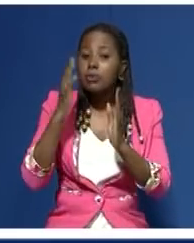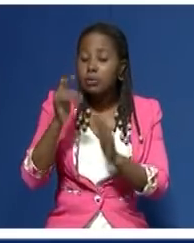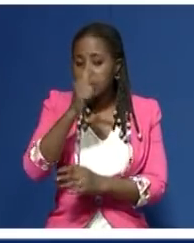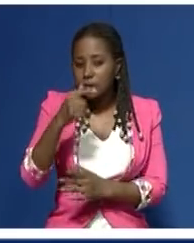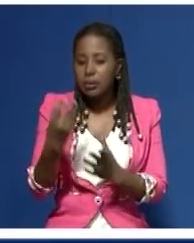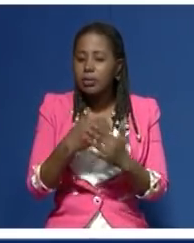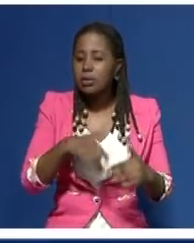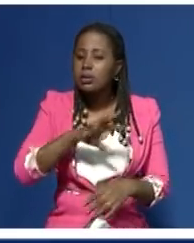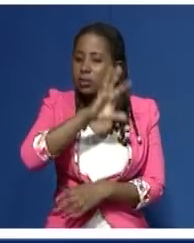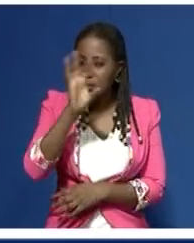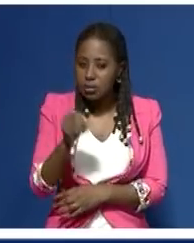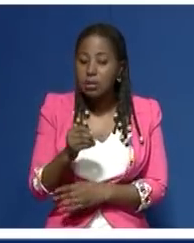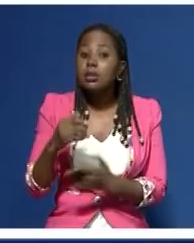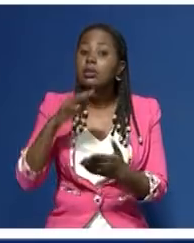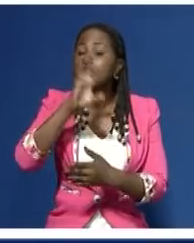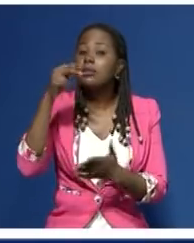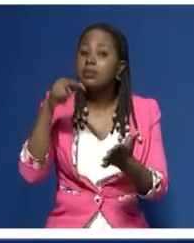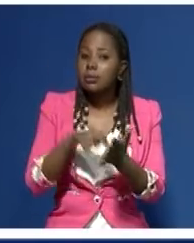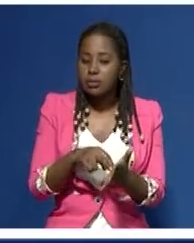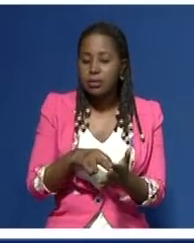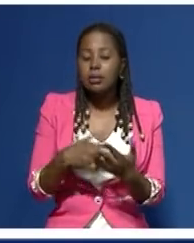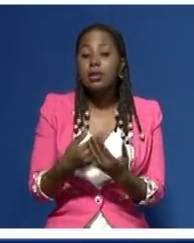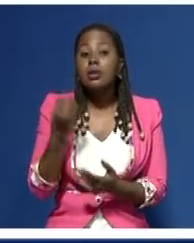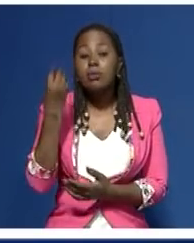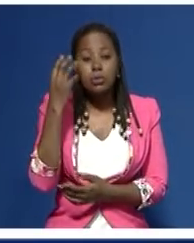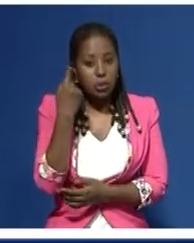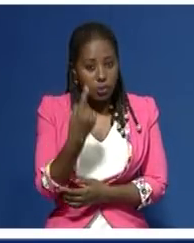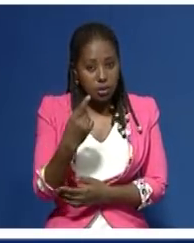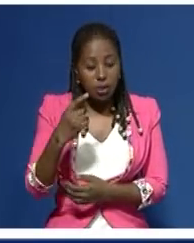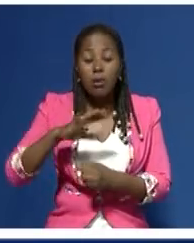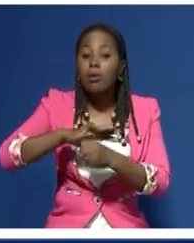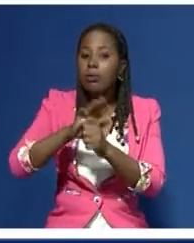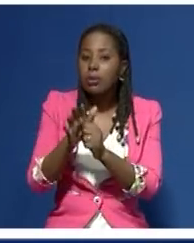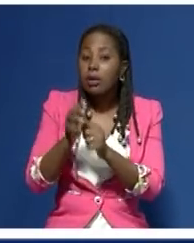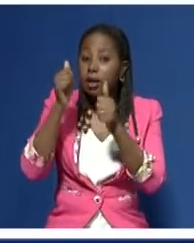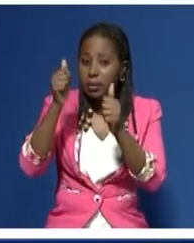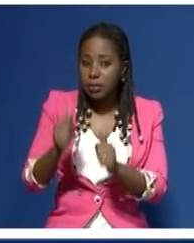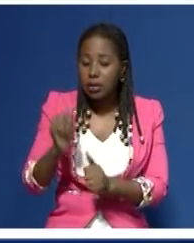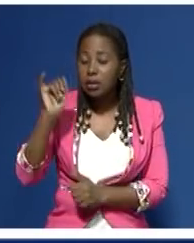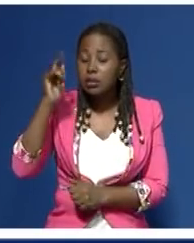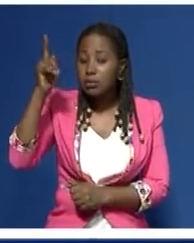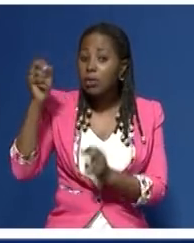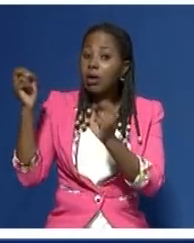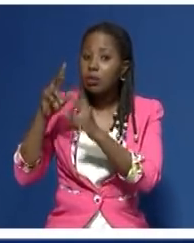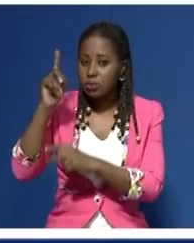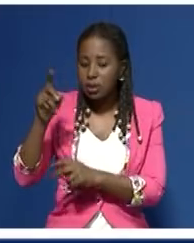na michezo mingine nayo pia imesimamishwa. Mgonjwa wa kwanza wa corona ametangazwa